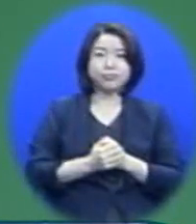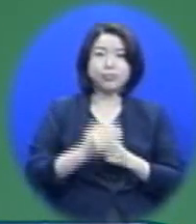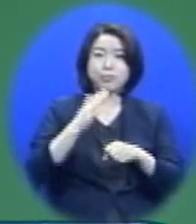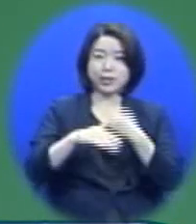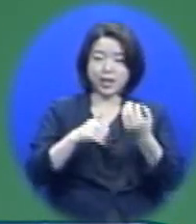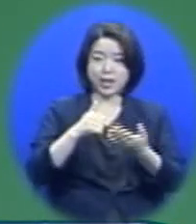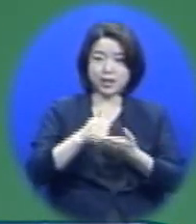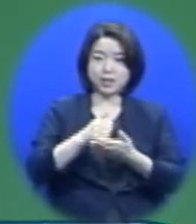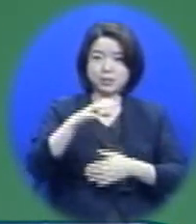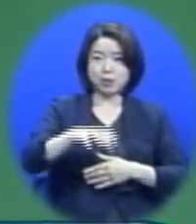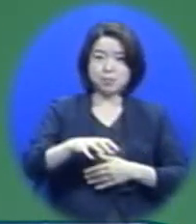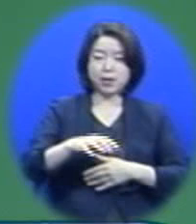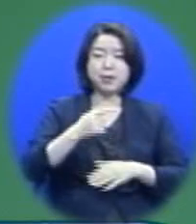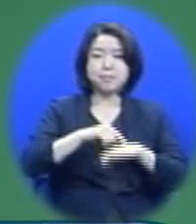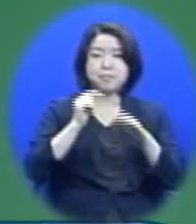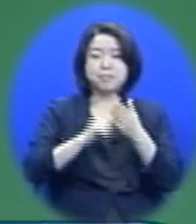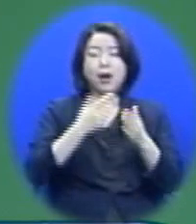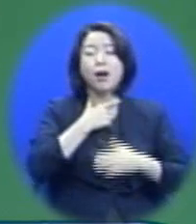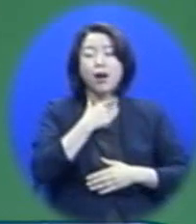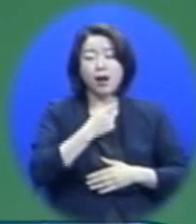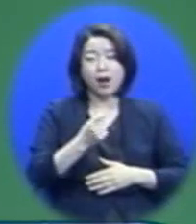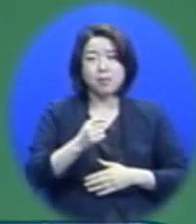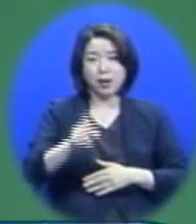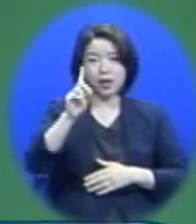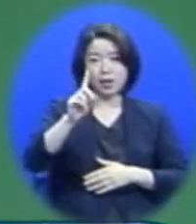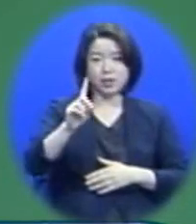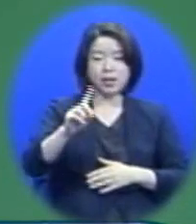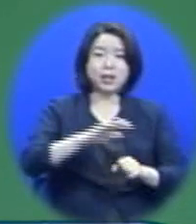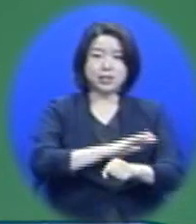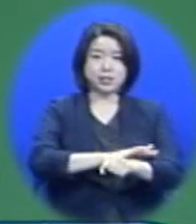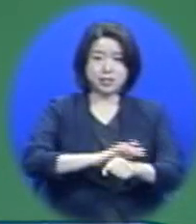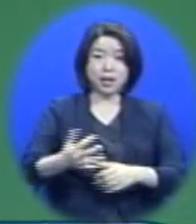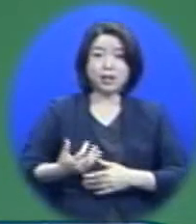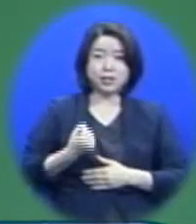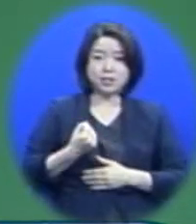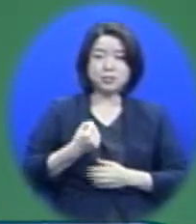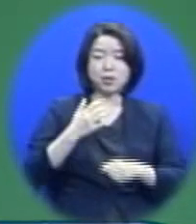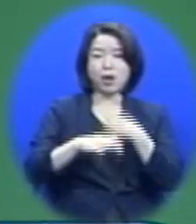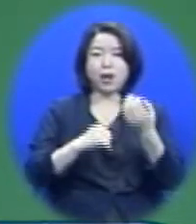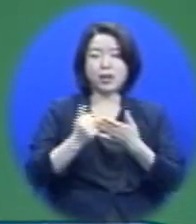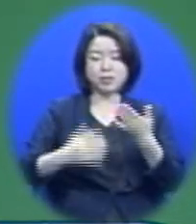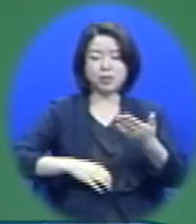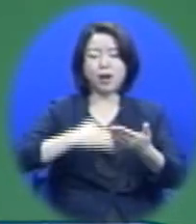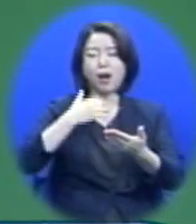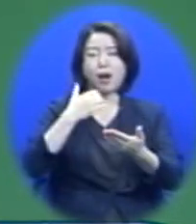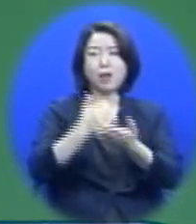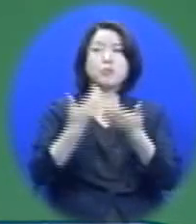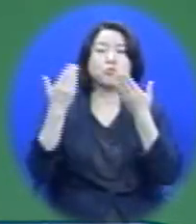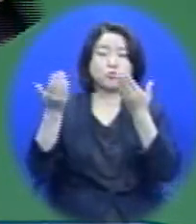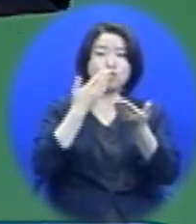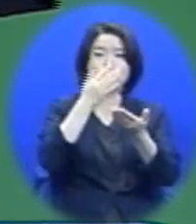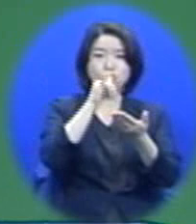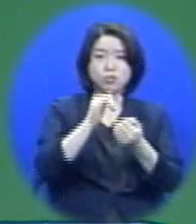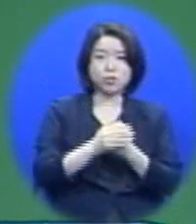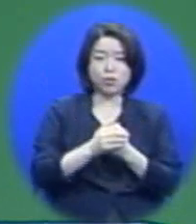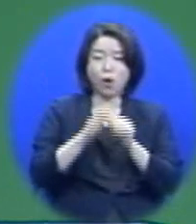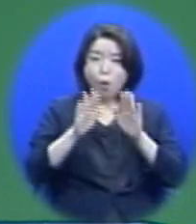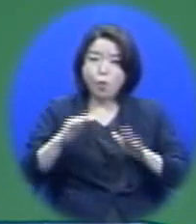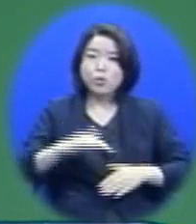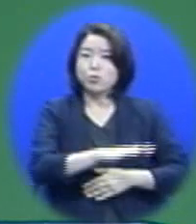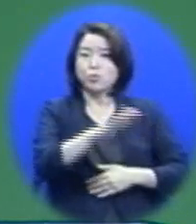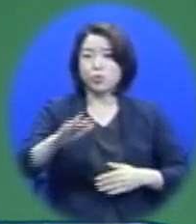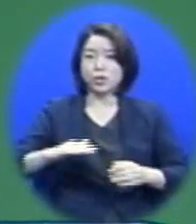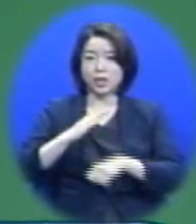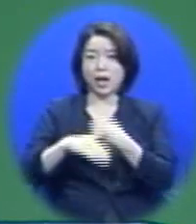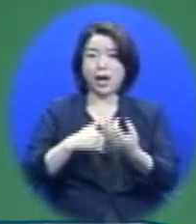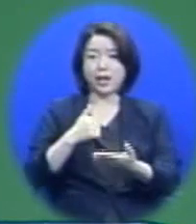마음의 갈망 하나 제대로 가지면 이렇게 하나님을 감동시킬 수 있어요. 오늘 우리가 이렇게 하나님께